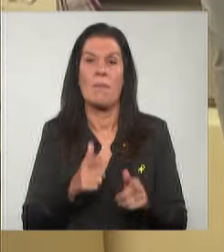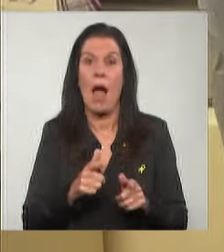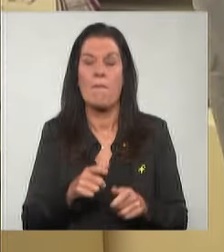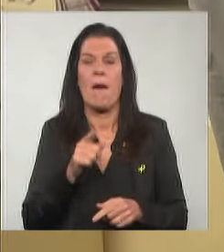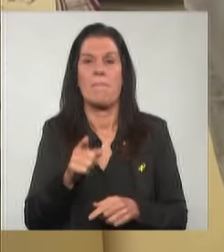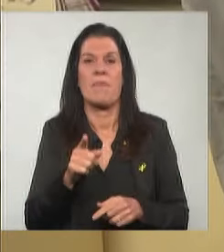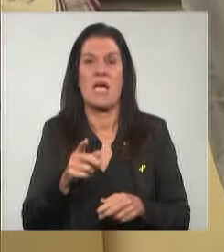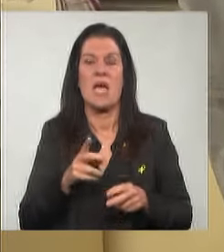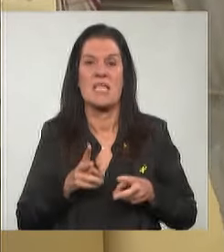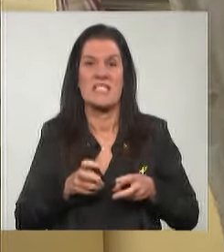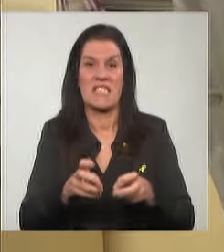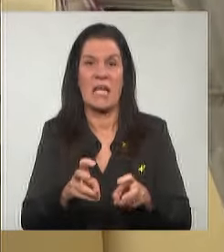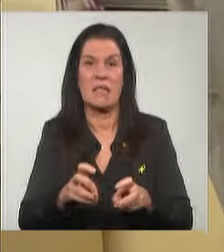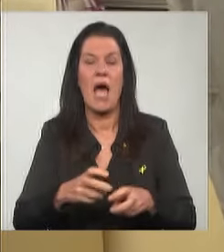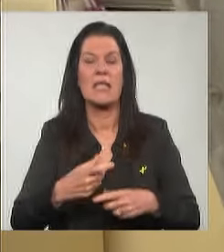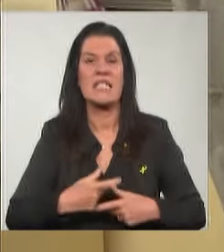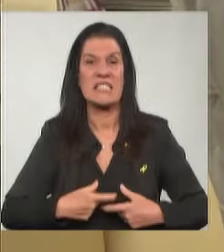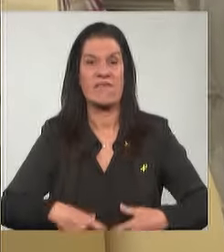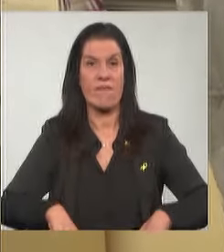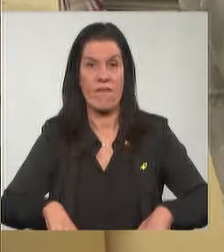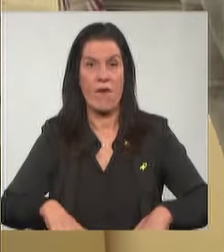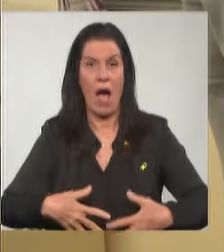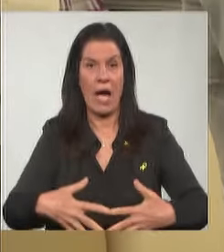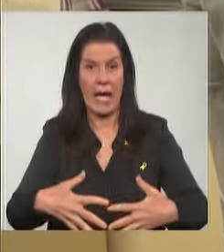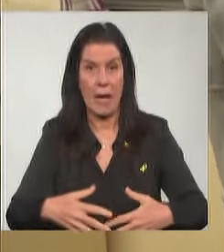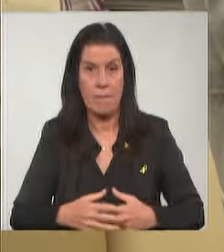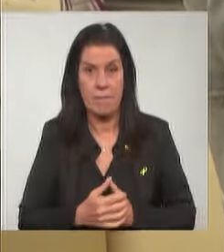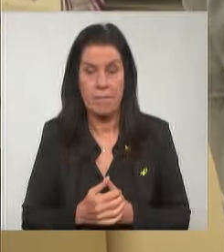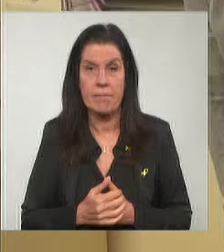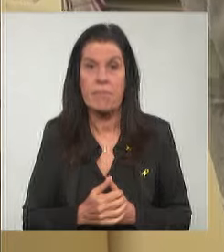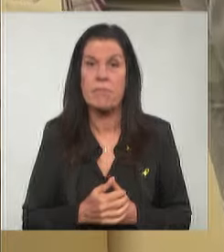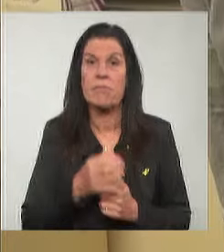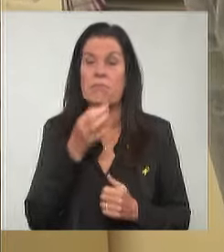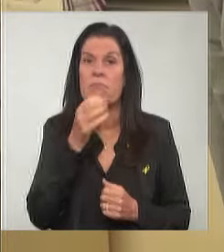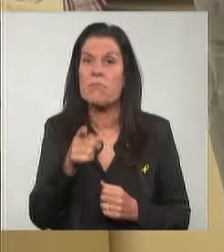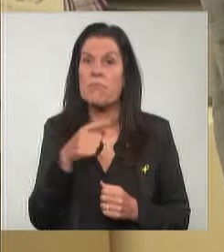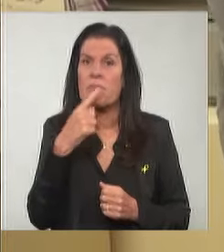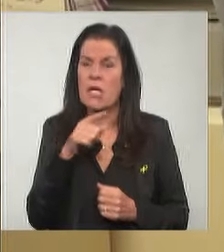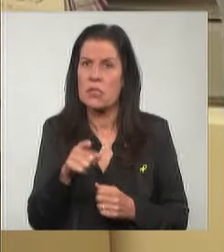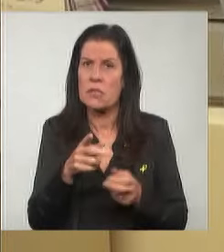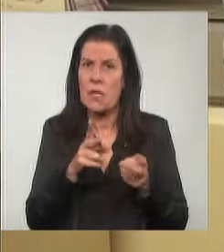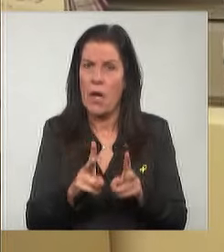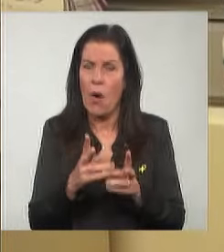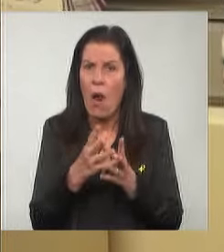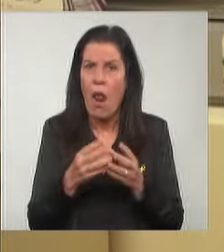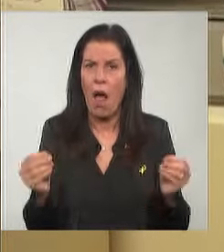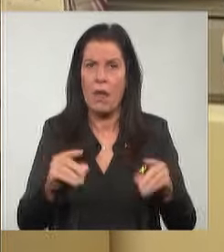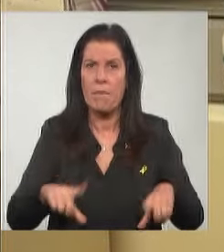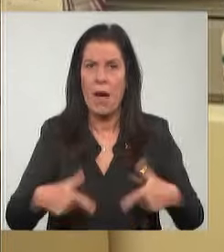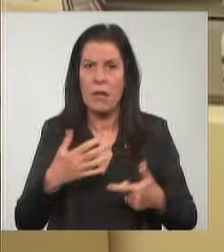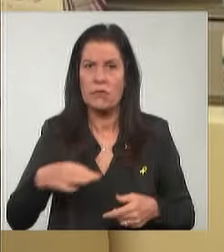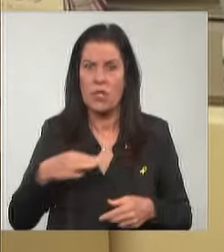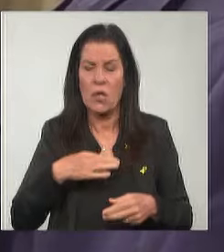זאת הבדיקה שאתה אומר יכולה לסייע להעלים מחיינו את וירוס הפפילומה. את סרטן צוואר